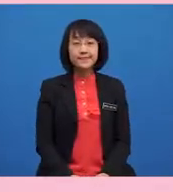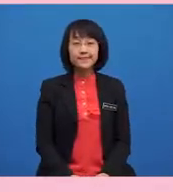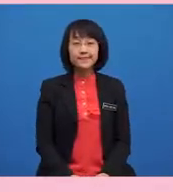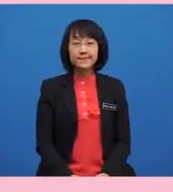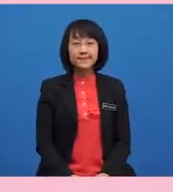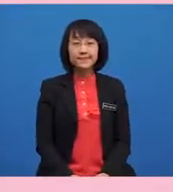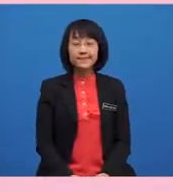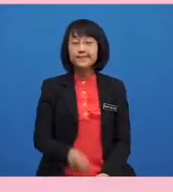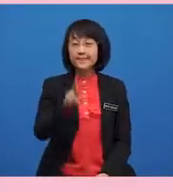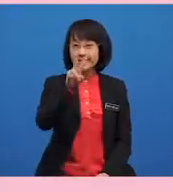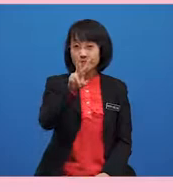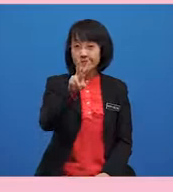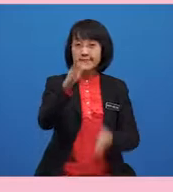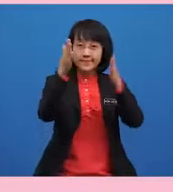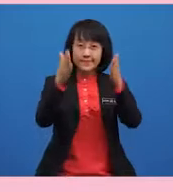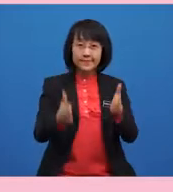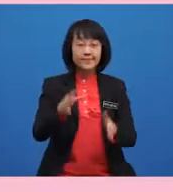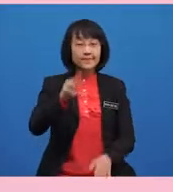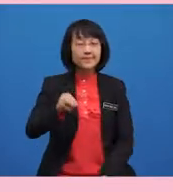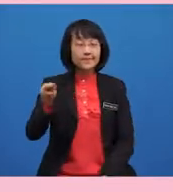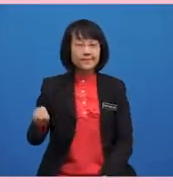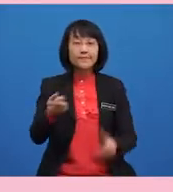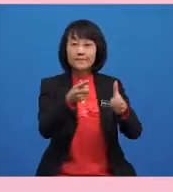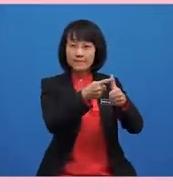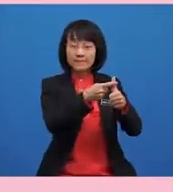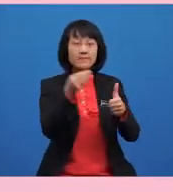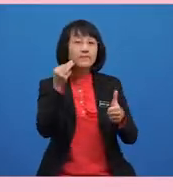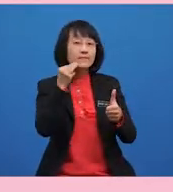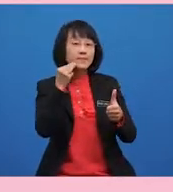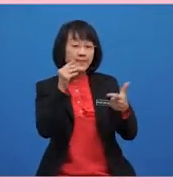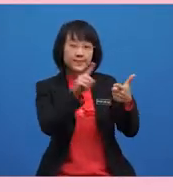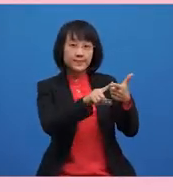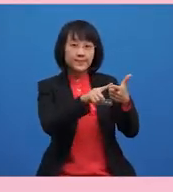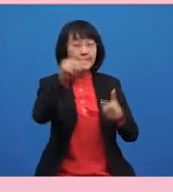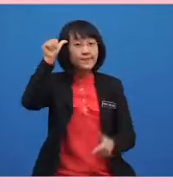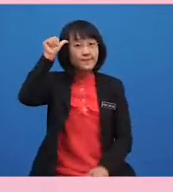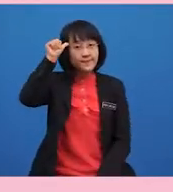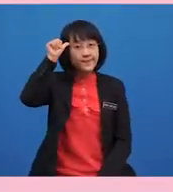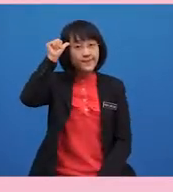menunjukkan 2 orang murid, Meme dan Ali,